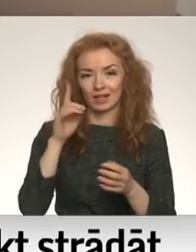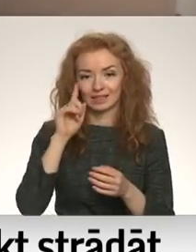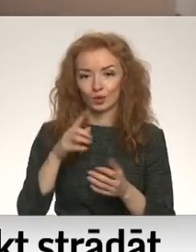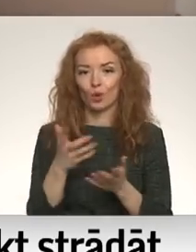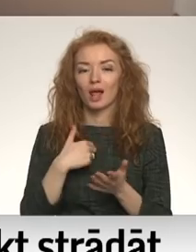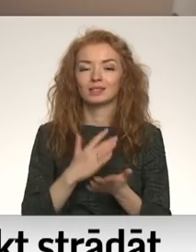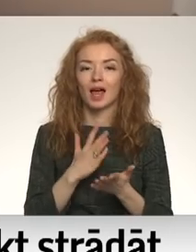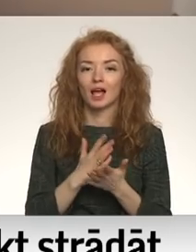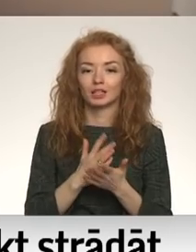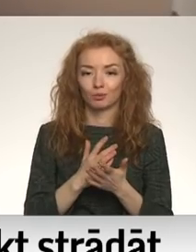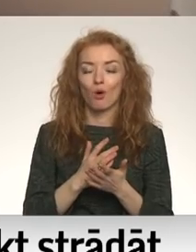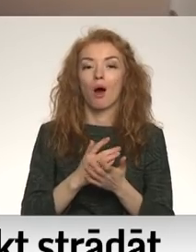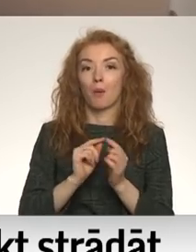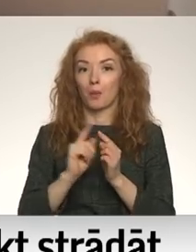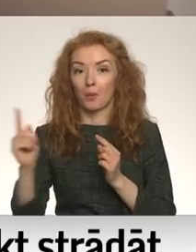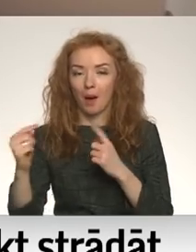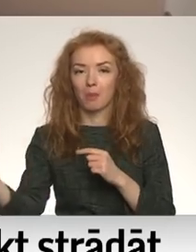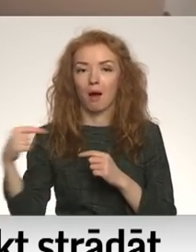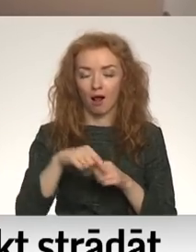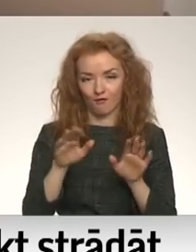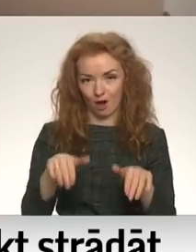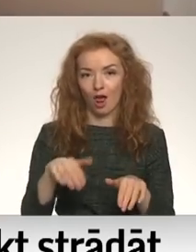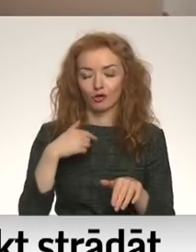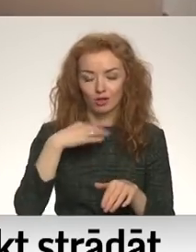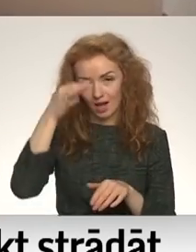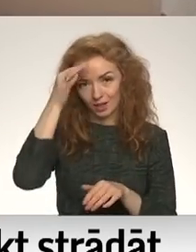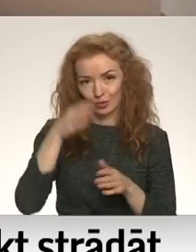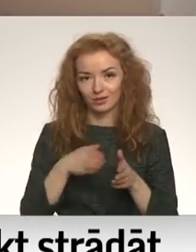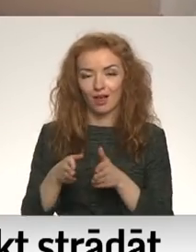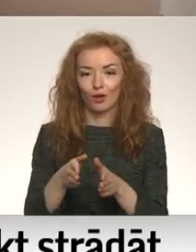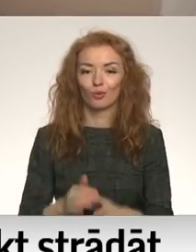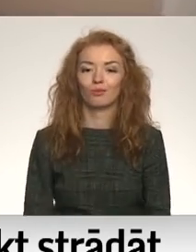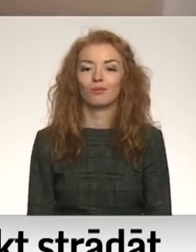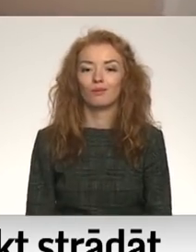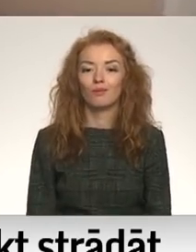atrodos. Varēšu atpakaļ atnākt, ja būšu, kur aizgājis.